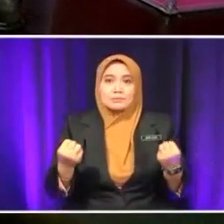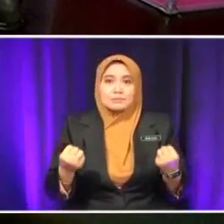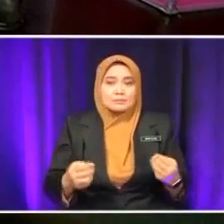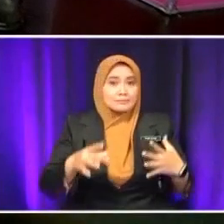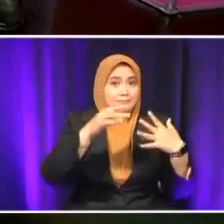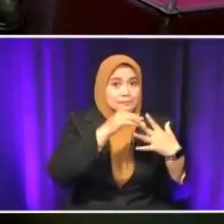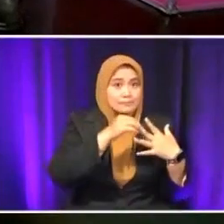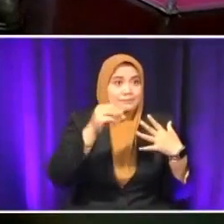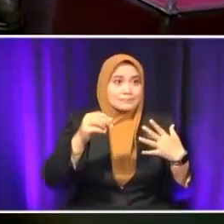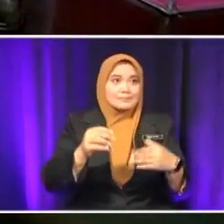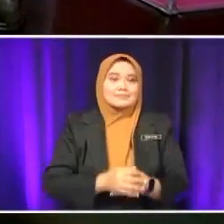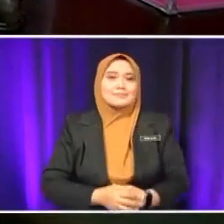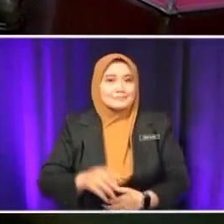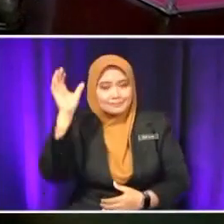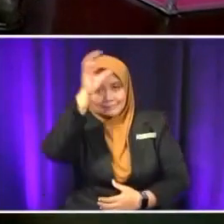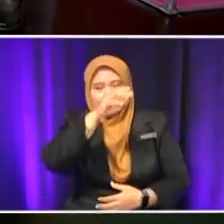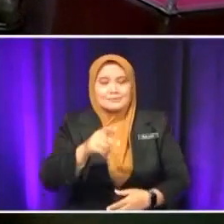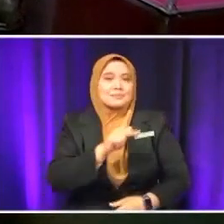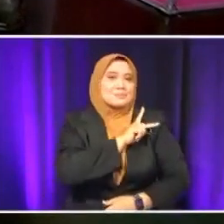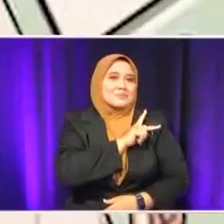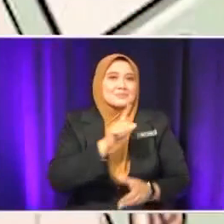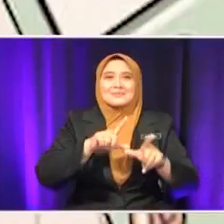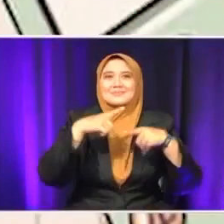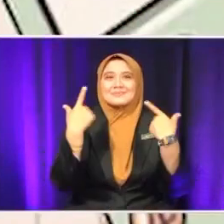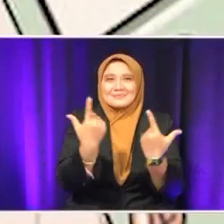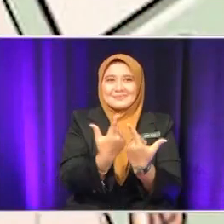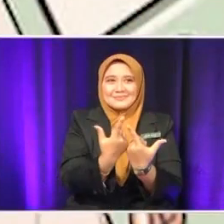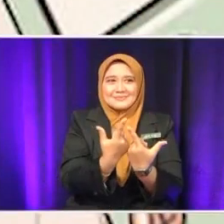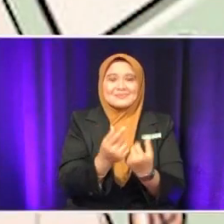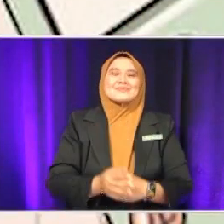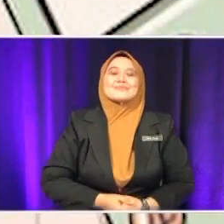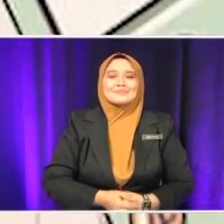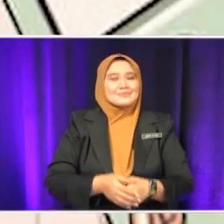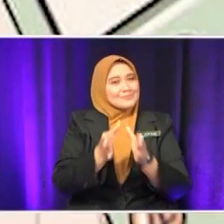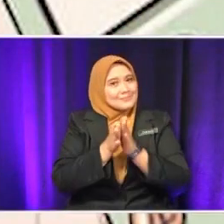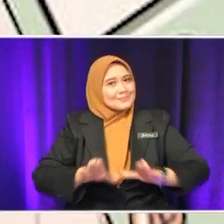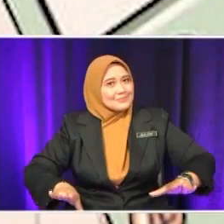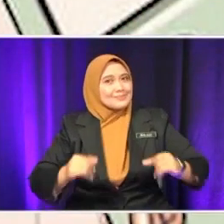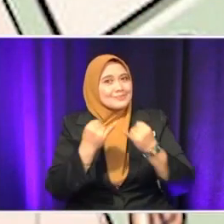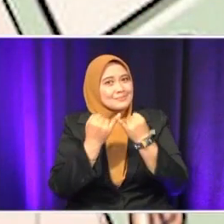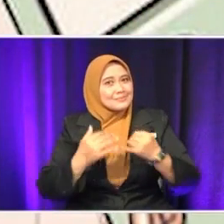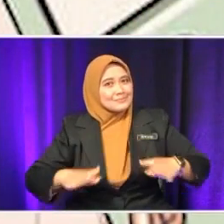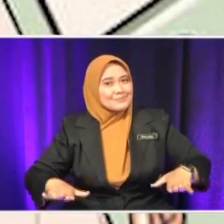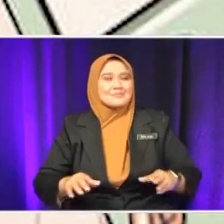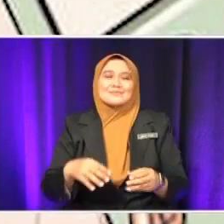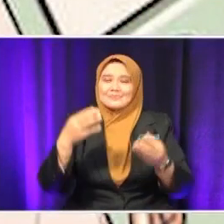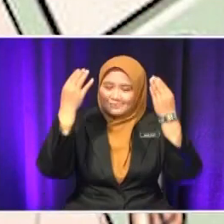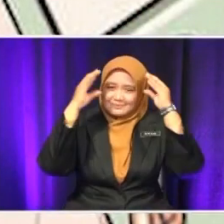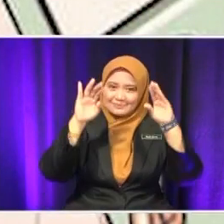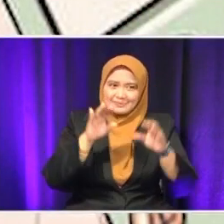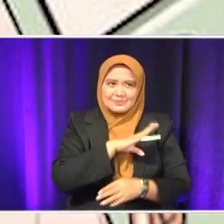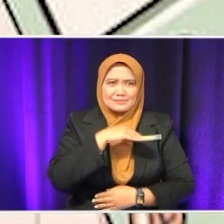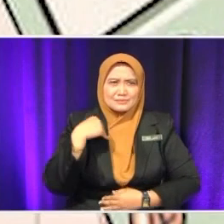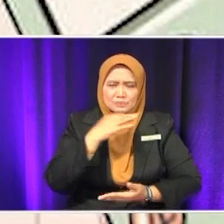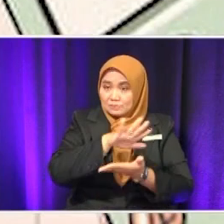Okey, semua beri selamat sejahtera cikgu. Okey. Baik semua. Saya nak tanya kawan-kawan saya di rumah dan juga di Google